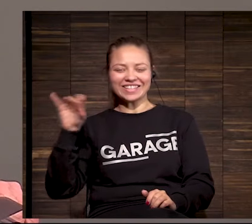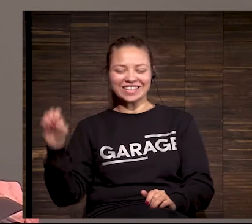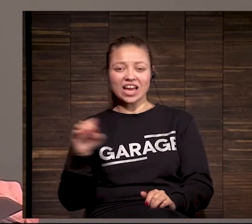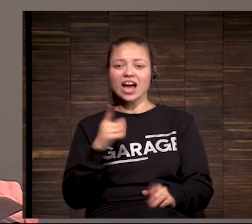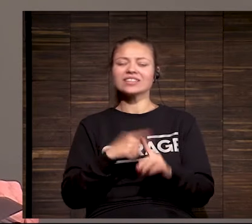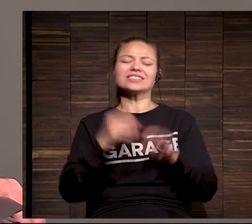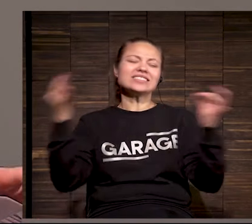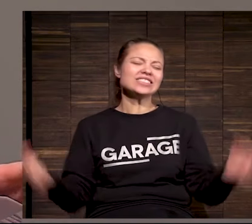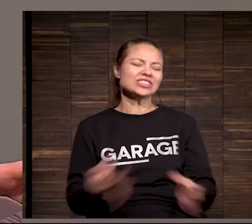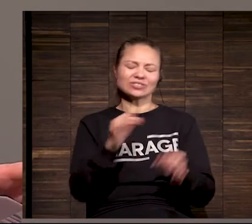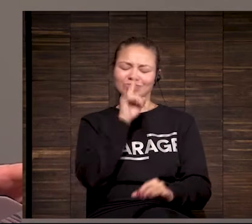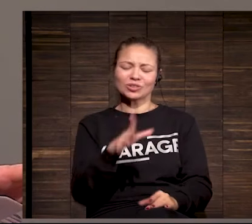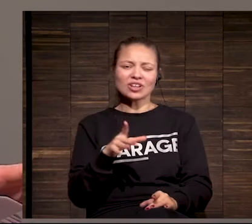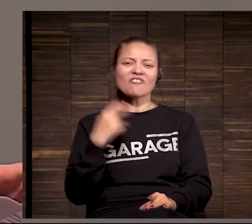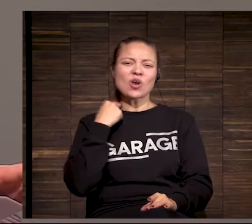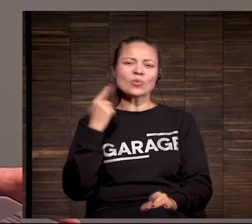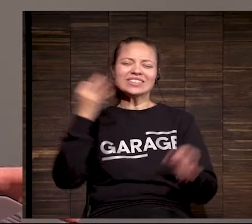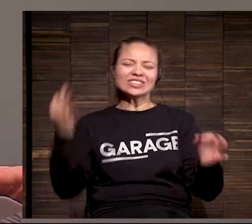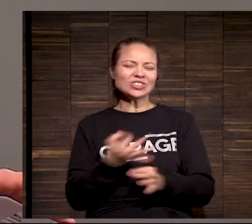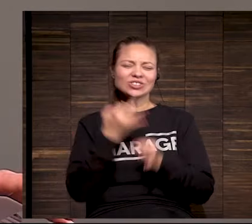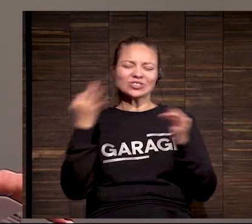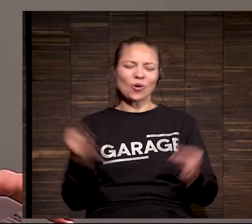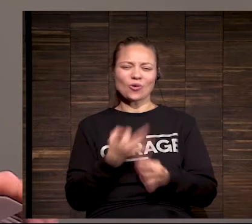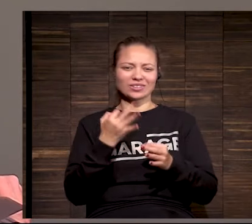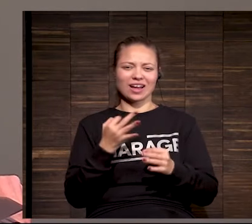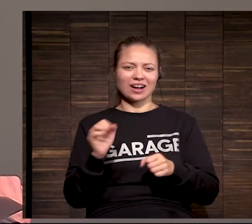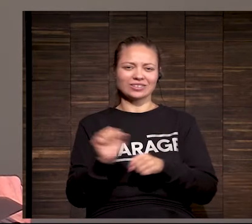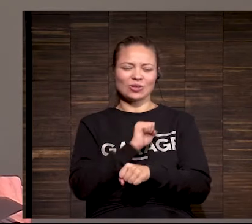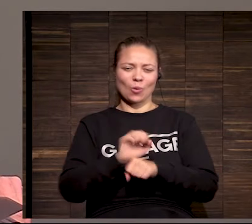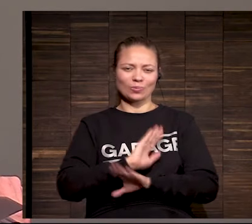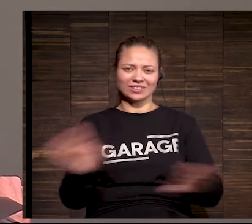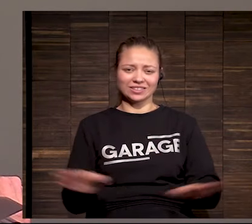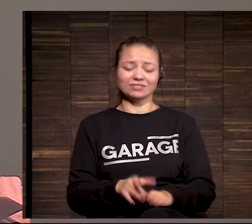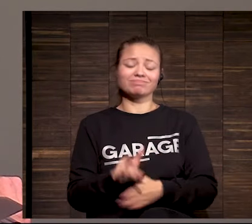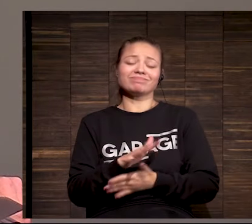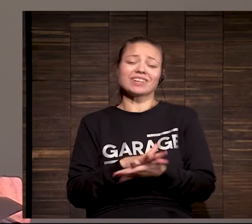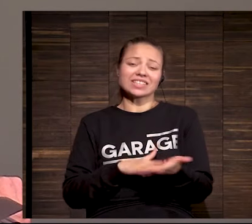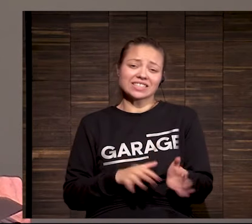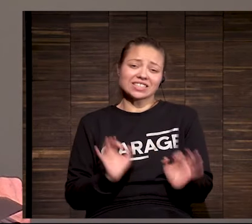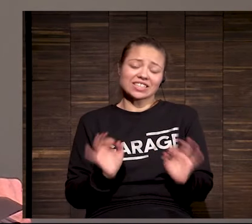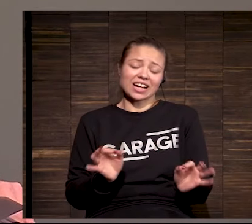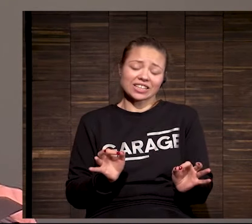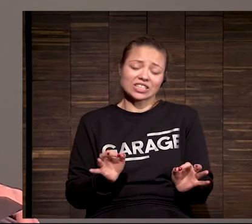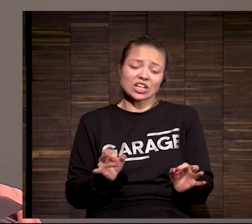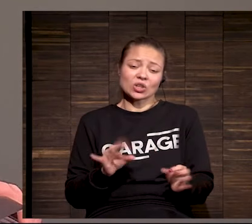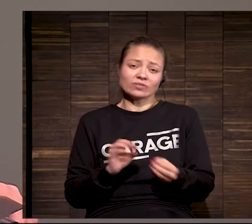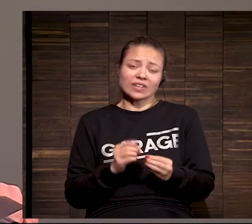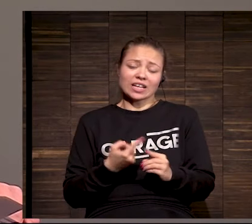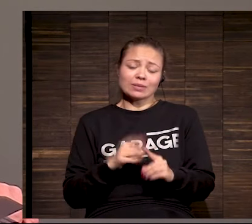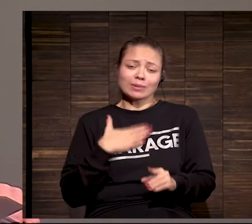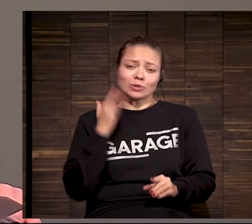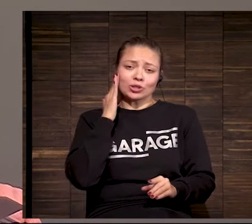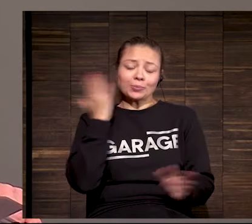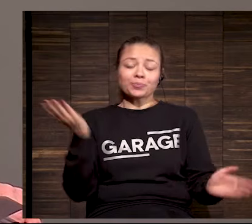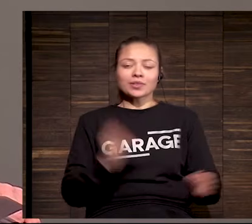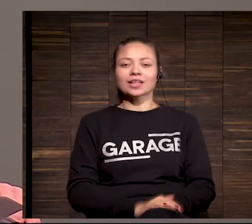в великобритании никогда не победит фирово евровидение простите конечно но все равно это моя мечта